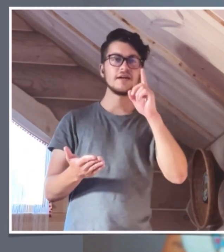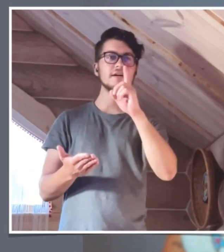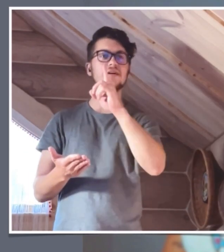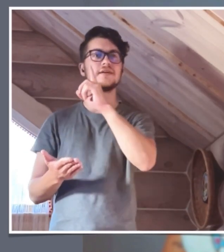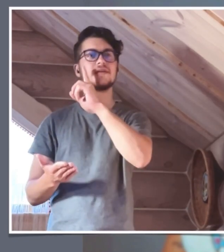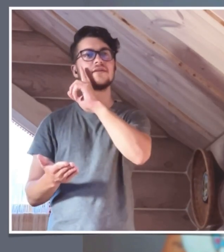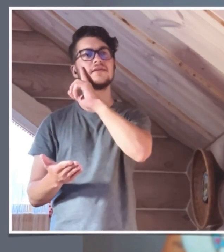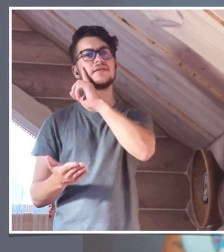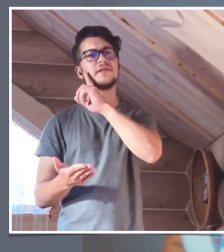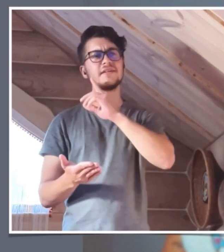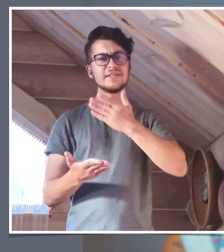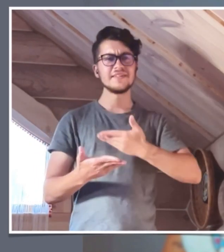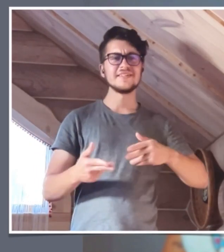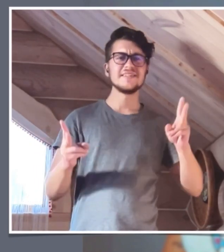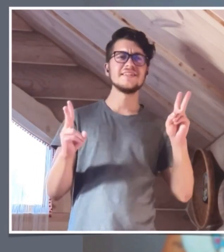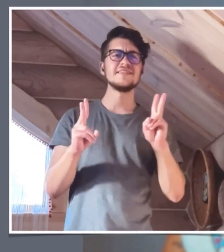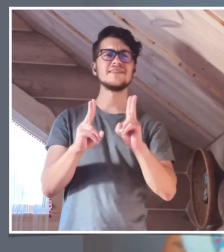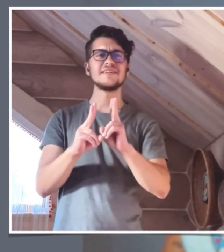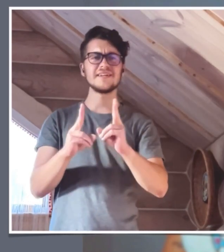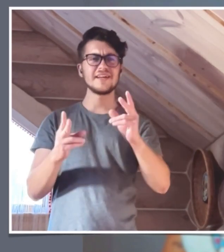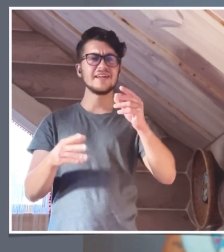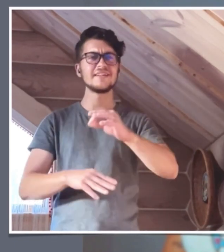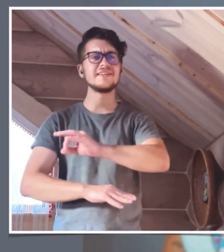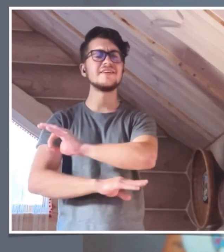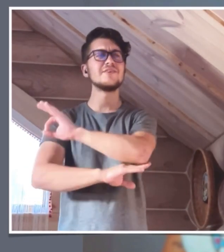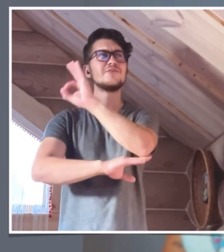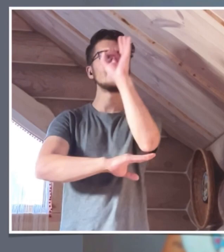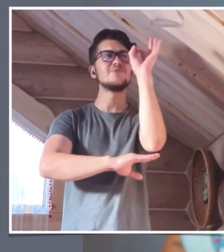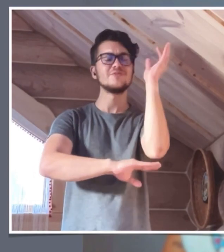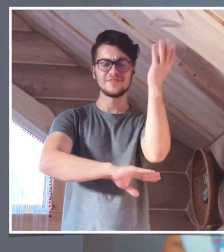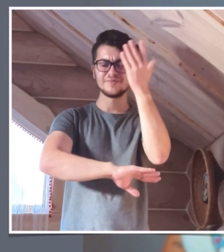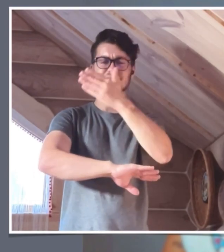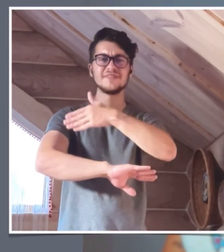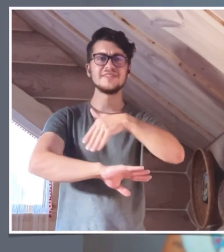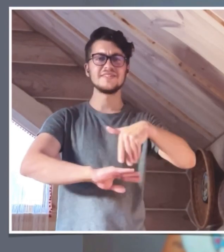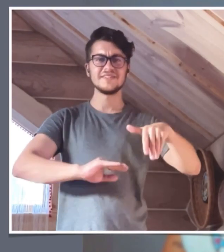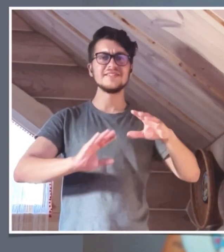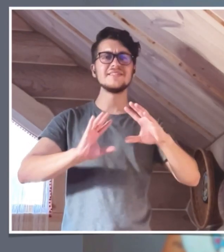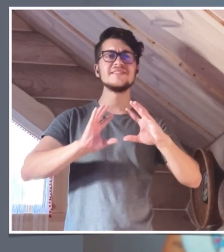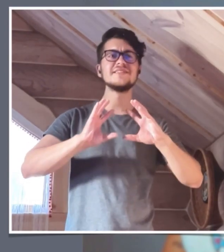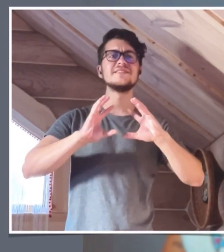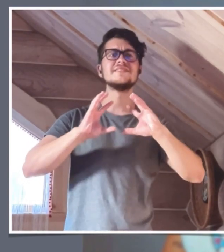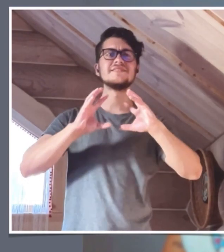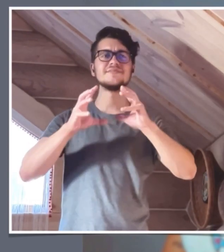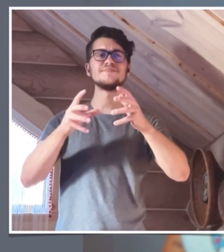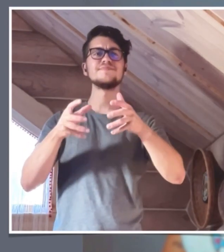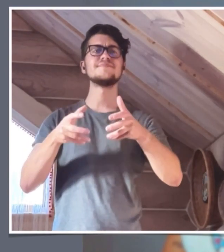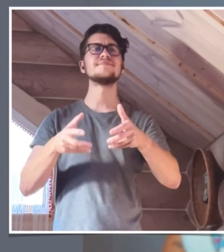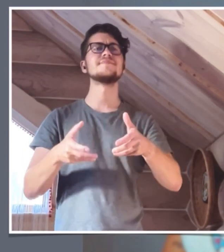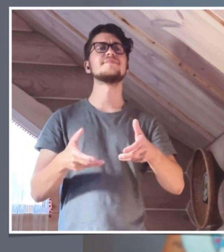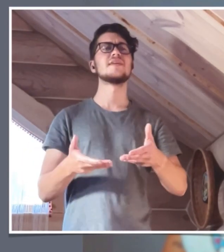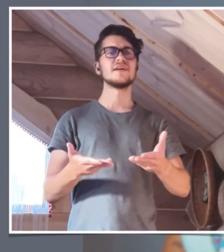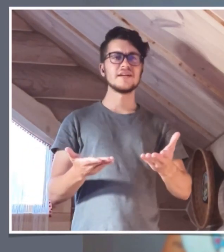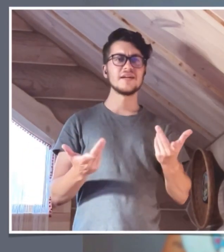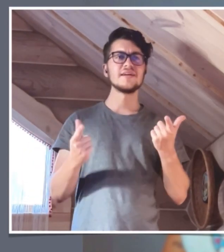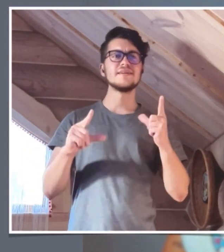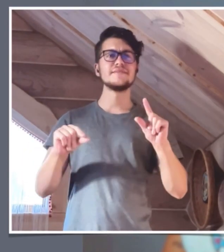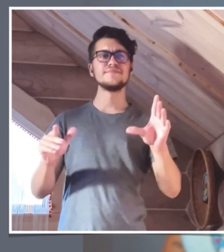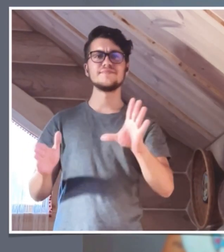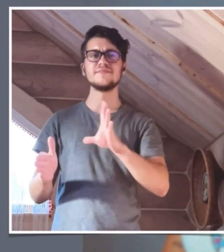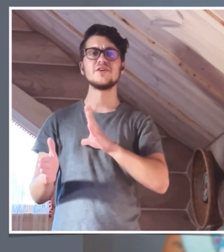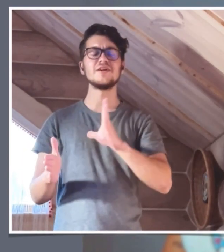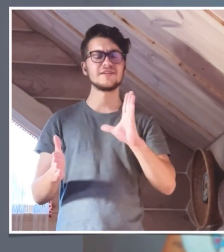goes on мы встретили рассвет на краю земли и т.п.